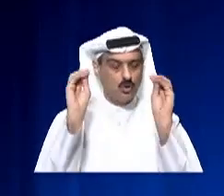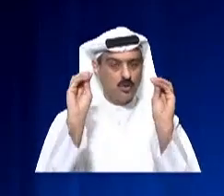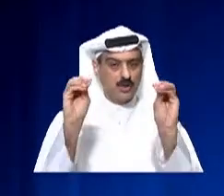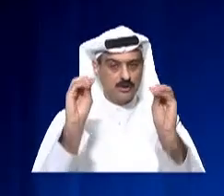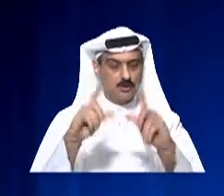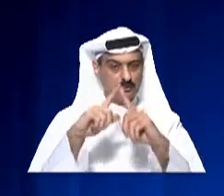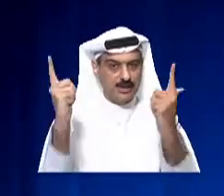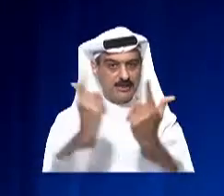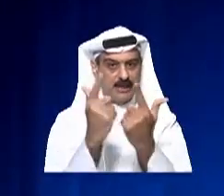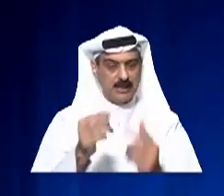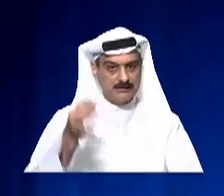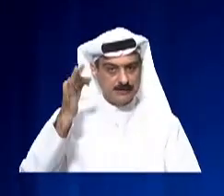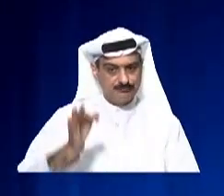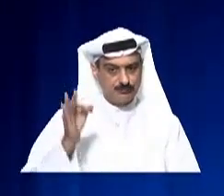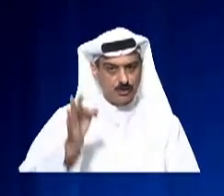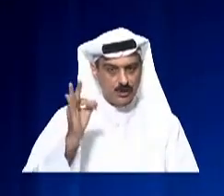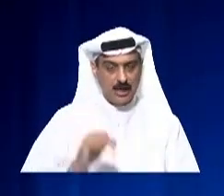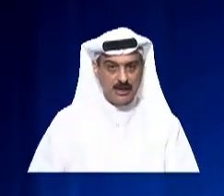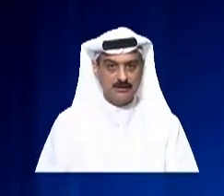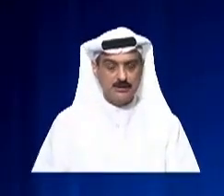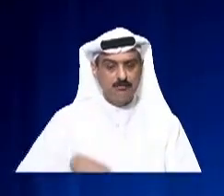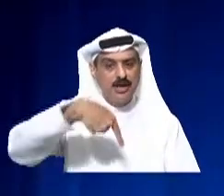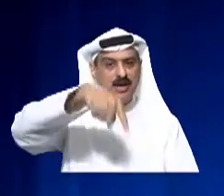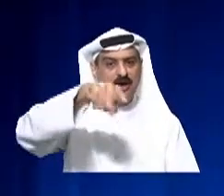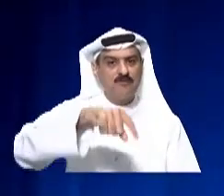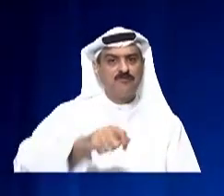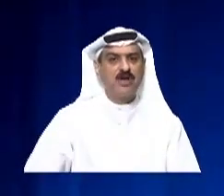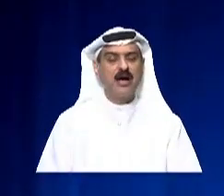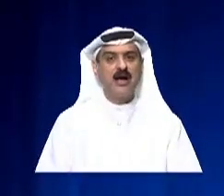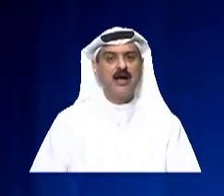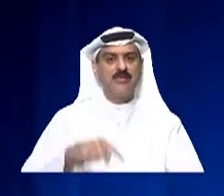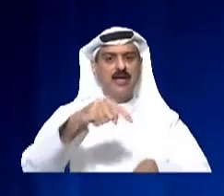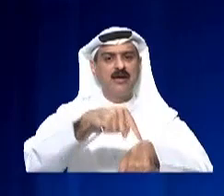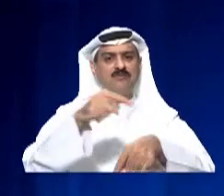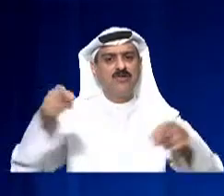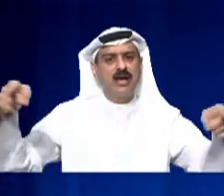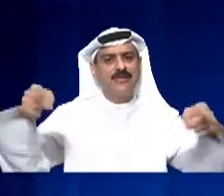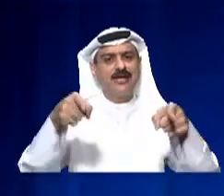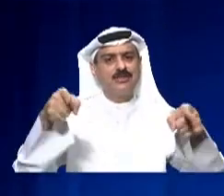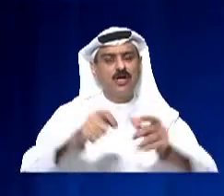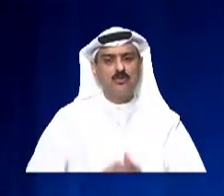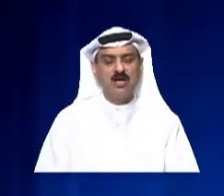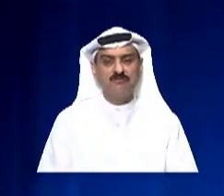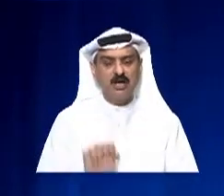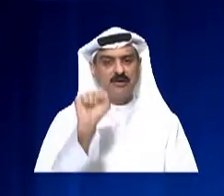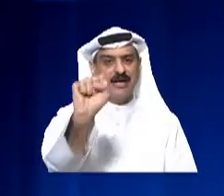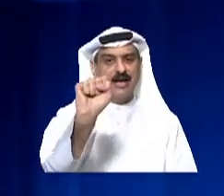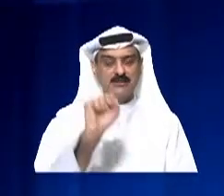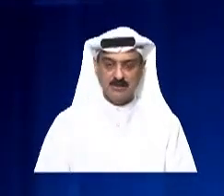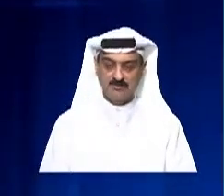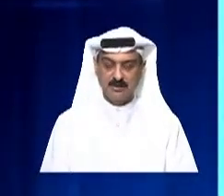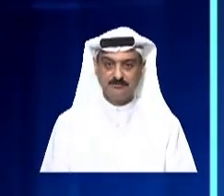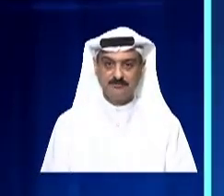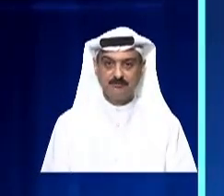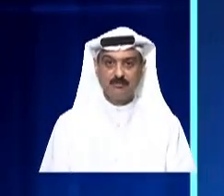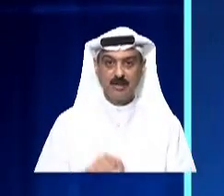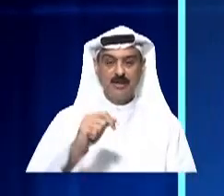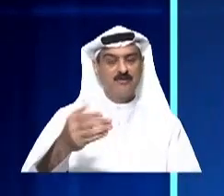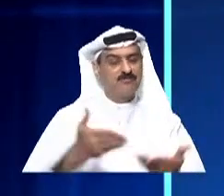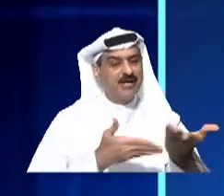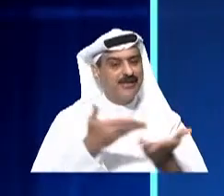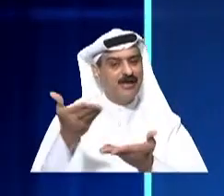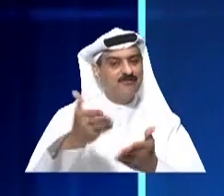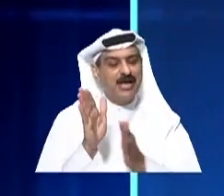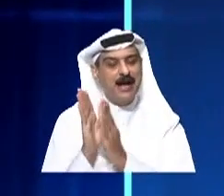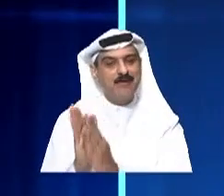مع ضرورة اتخاذ كافة الخطوات اللازمة لتقليص الدورة المستندية بهذا الشأن بما يتسق مع البرامج